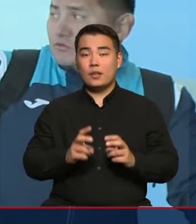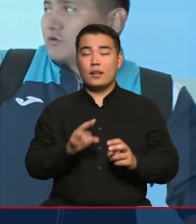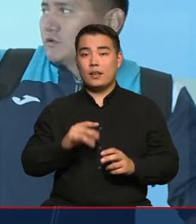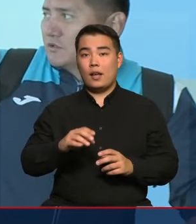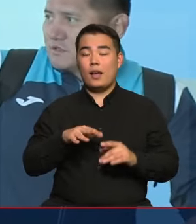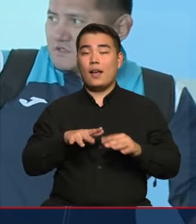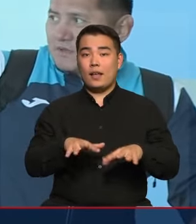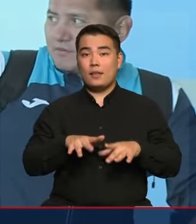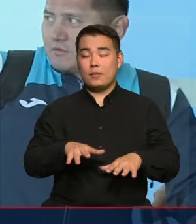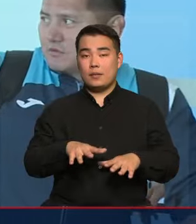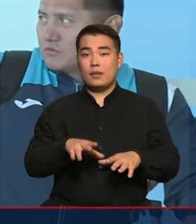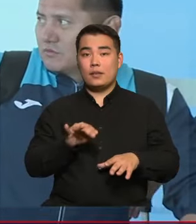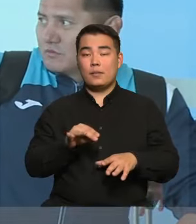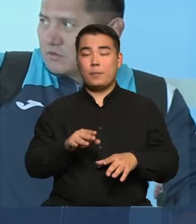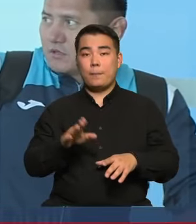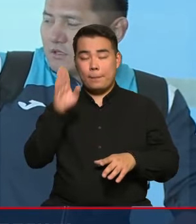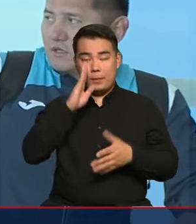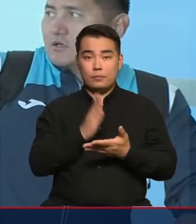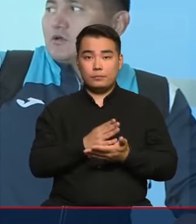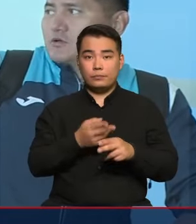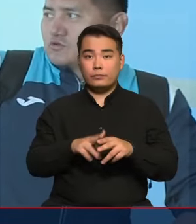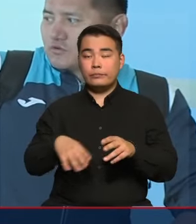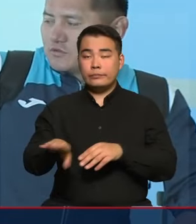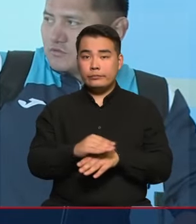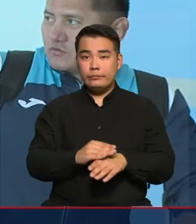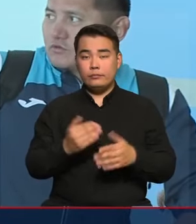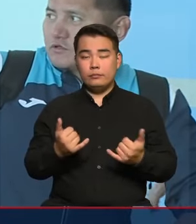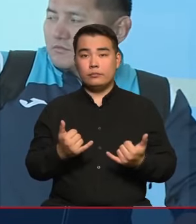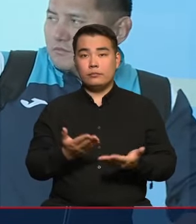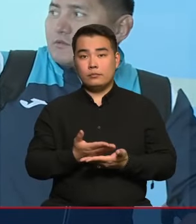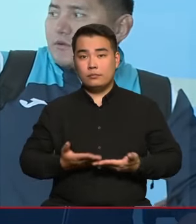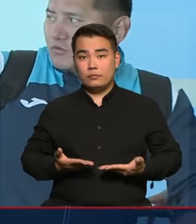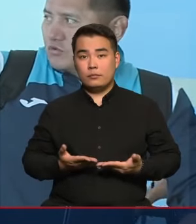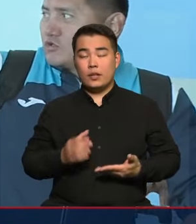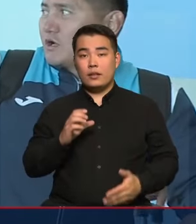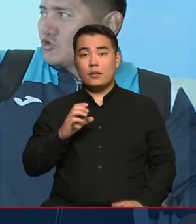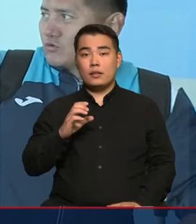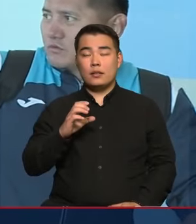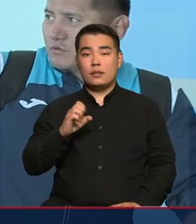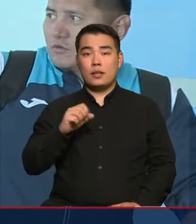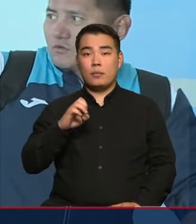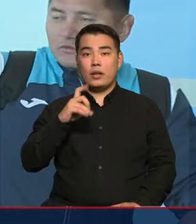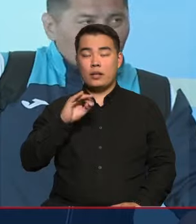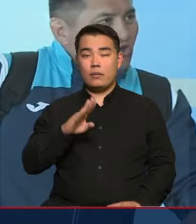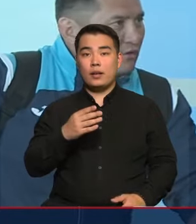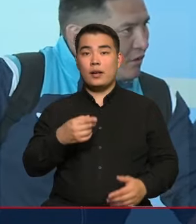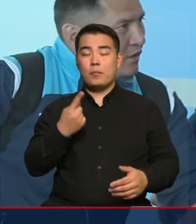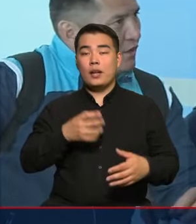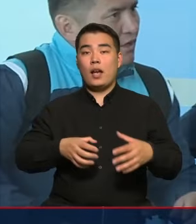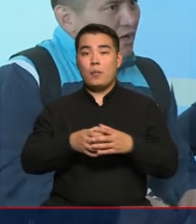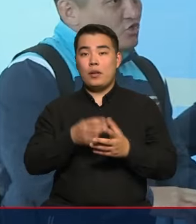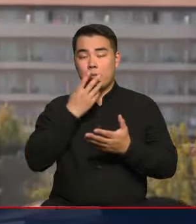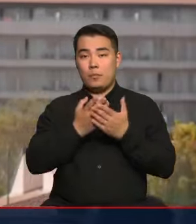Қазақмыз жігіттері бар. Барлығымыз негізі Сатпаев қаласында бір командада